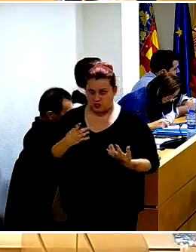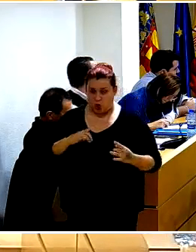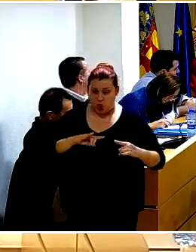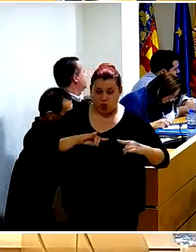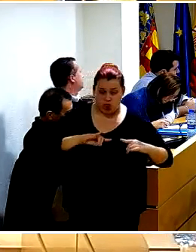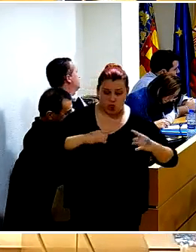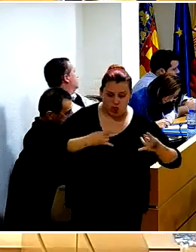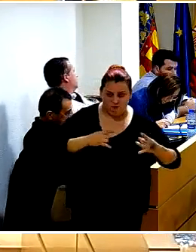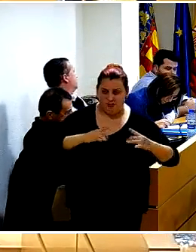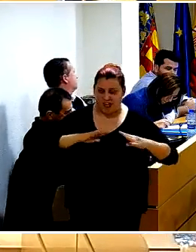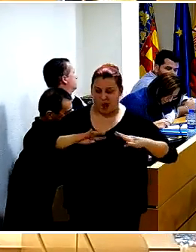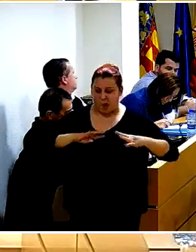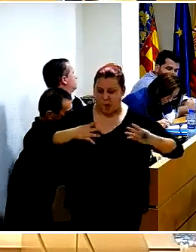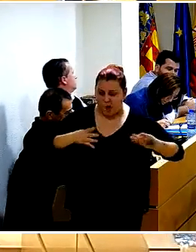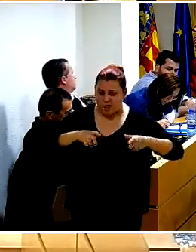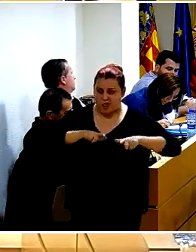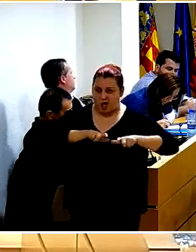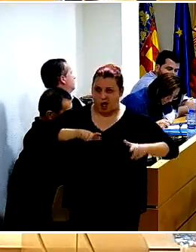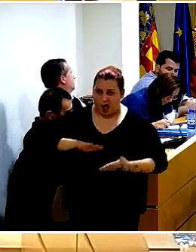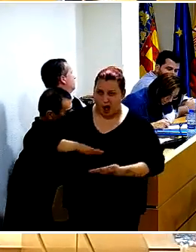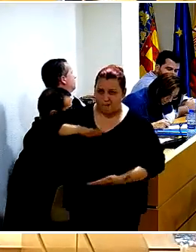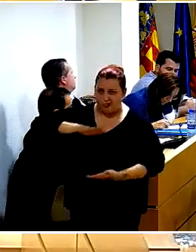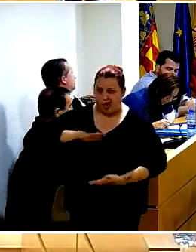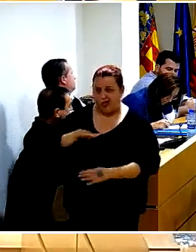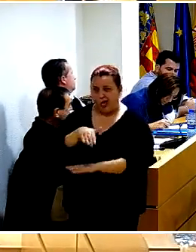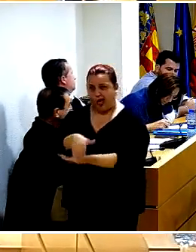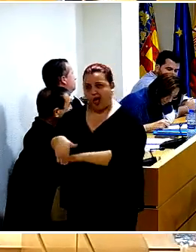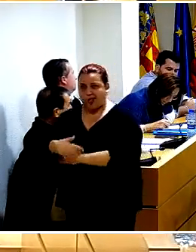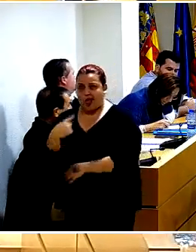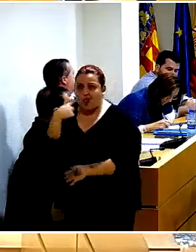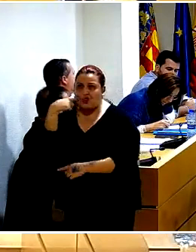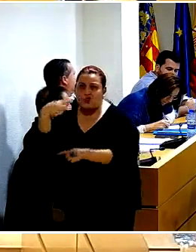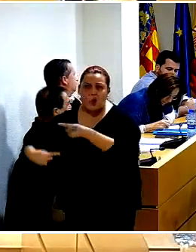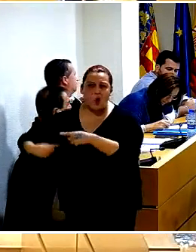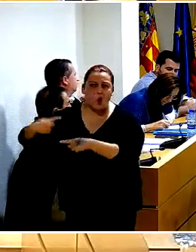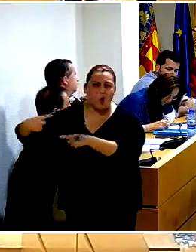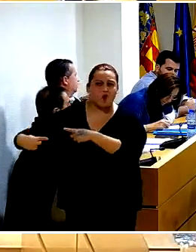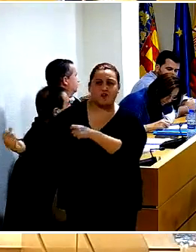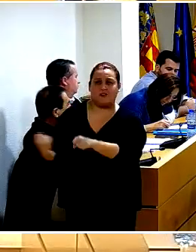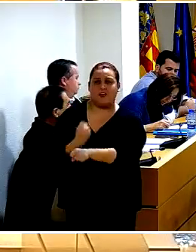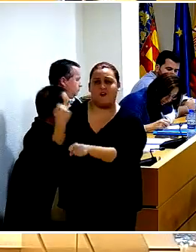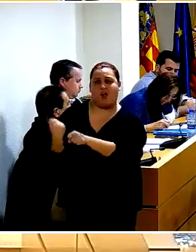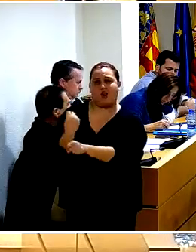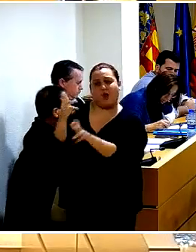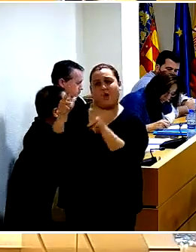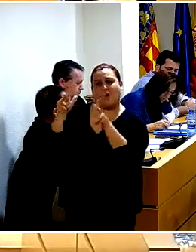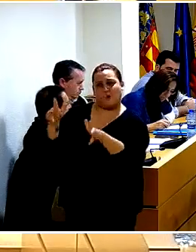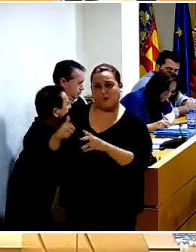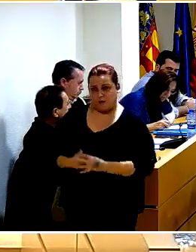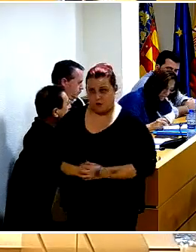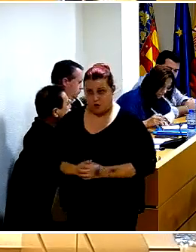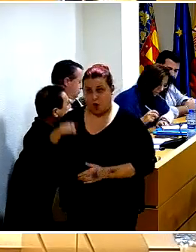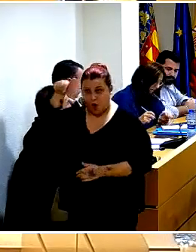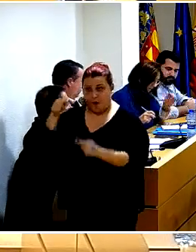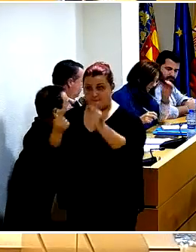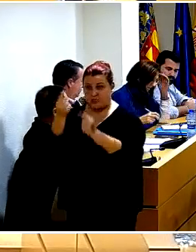quàdruple capacitat que estan en el carrer diàriament, i el que portem avui al pressupost